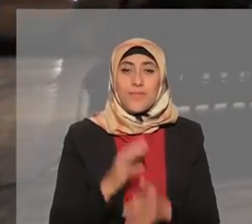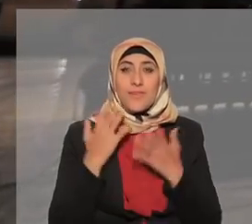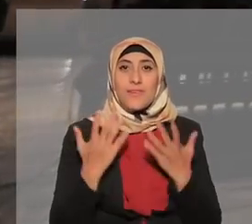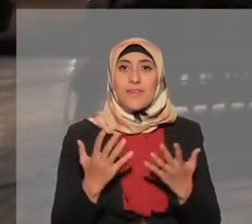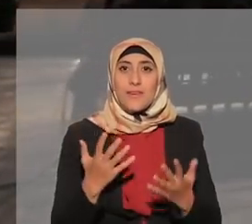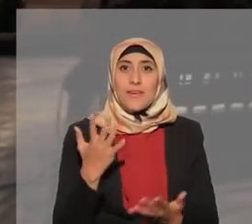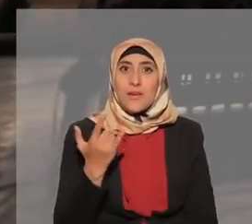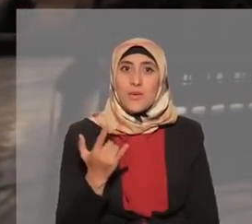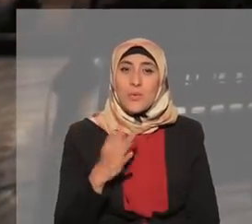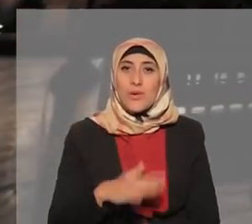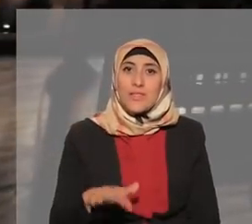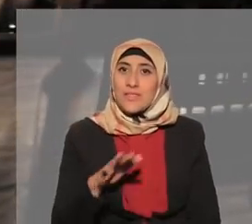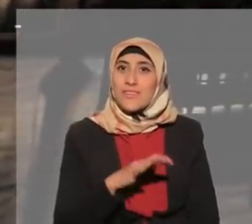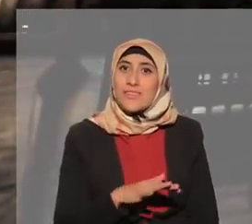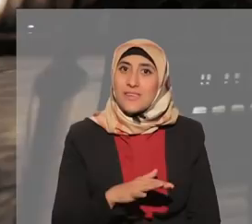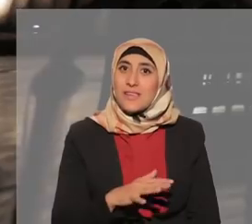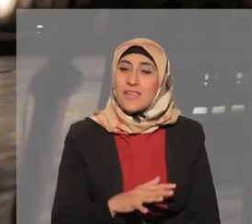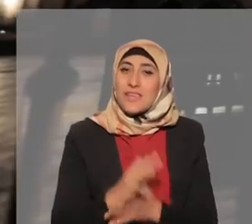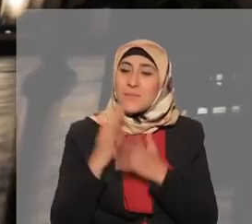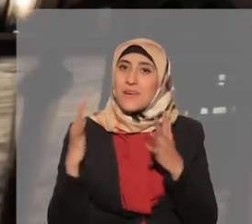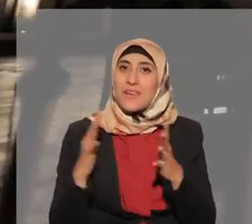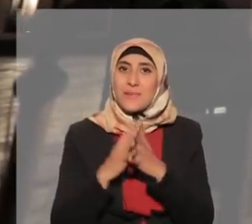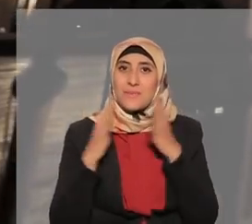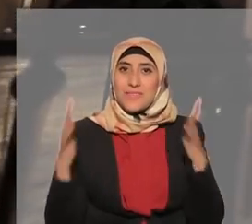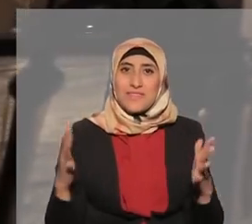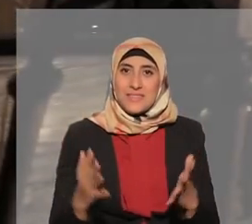يا إخواني الكبار كبار.